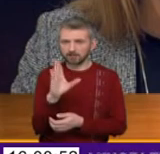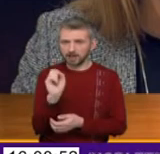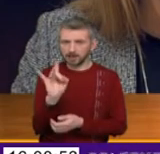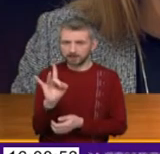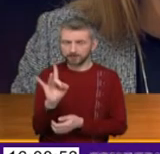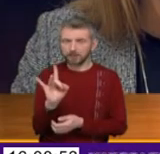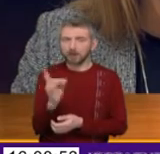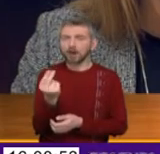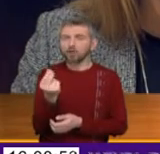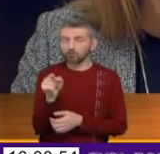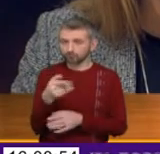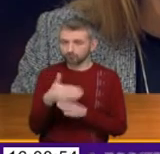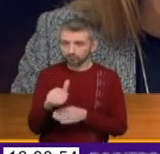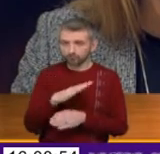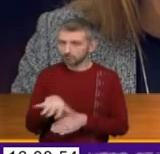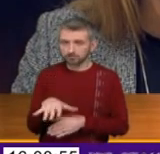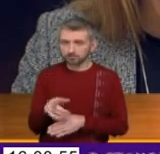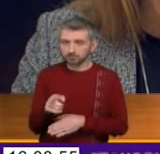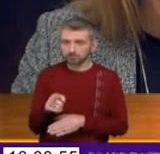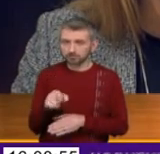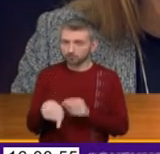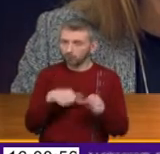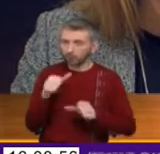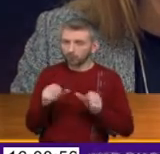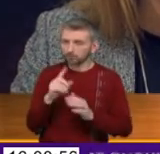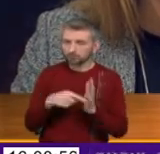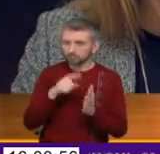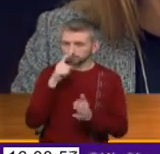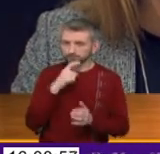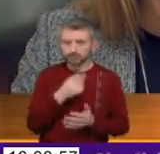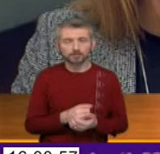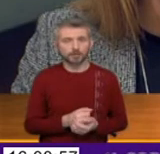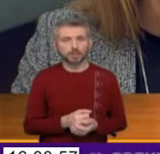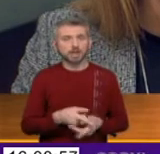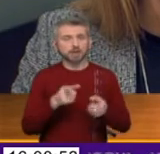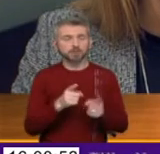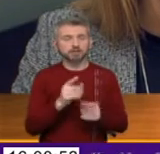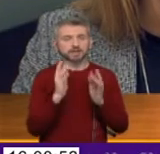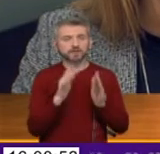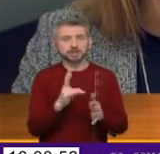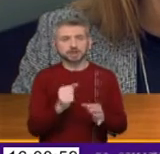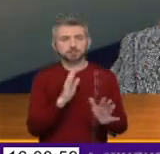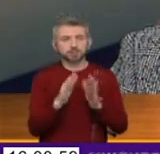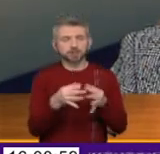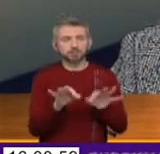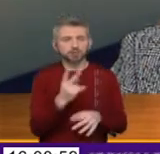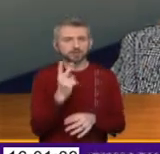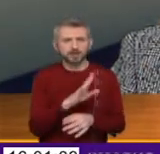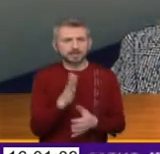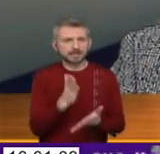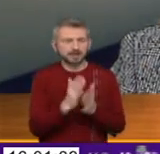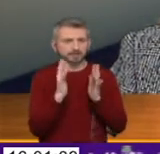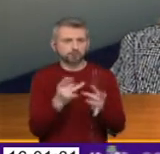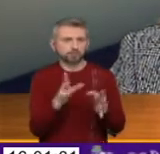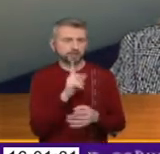чи виділили на нього кошти цього року, ось це все ж таки незрозуміло. Насправді сквер на Свободи 2, він не є сквером, він є